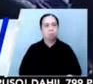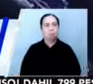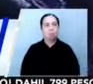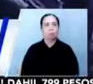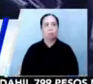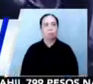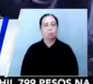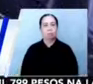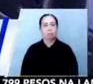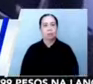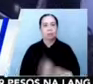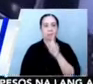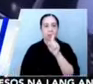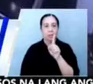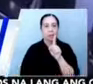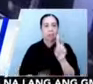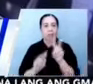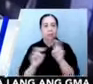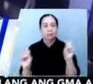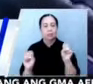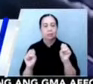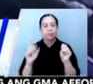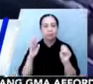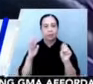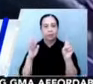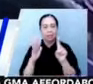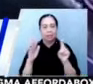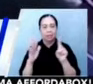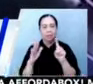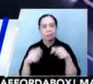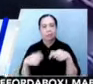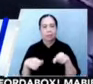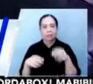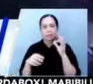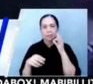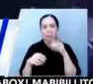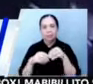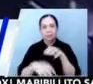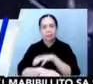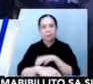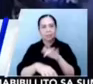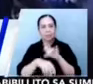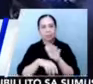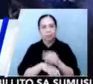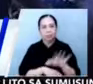Isa laban sa limang eksena sa protasa na ito sa Makati City madaling araw kahapon.